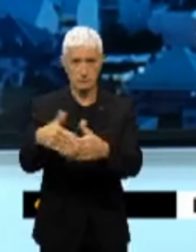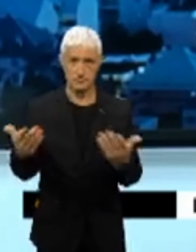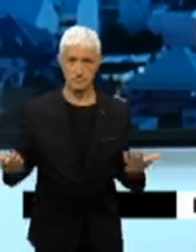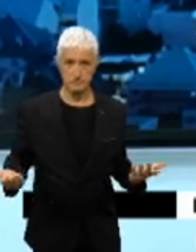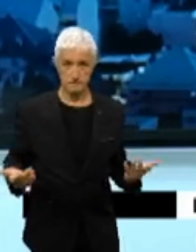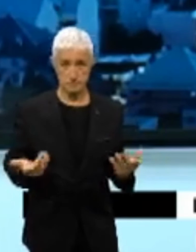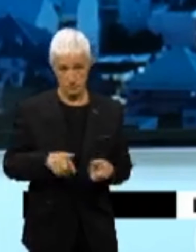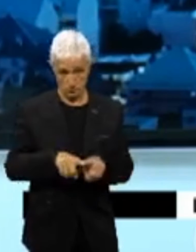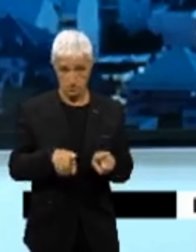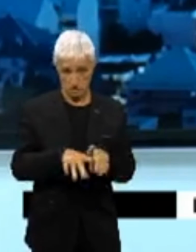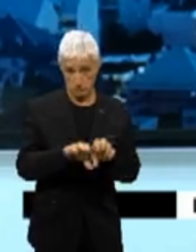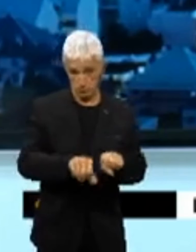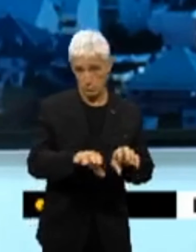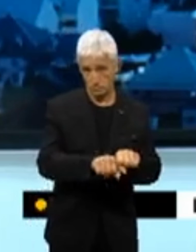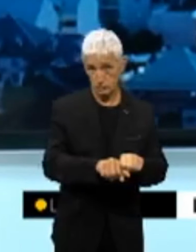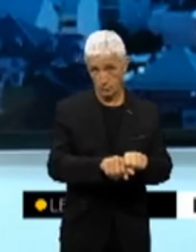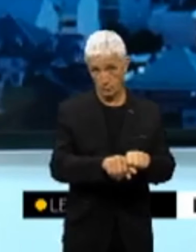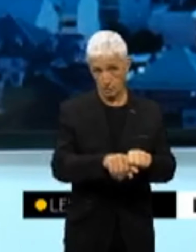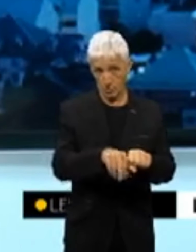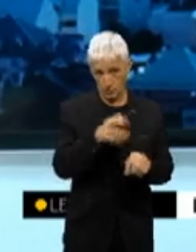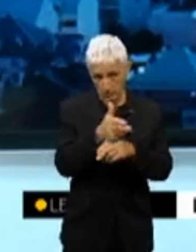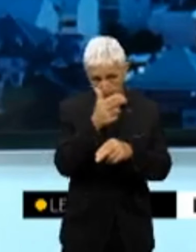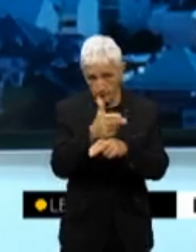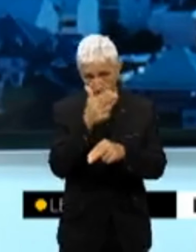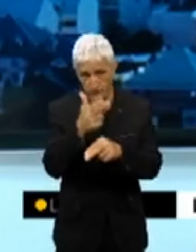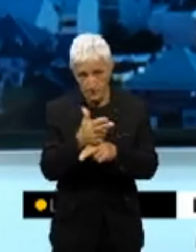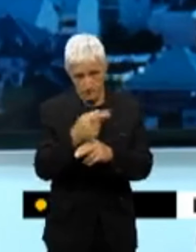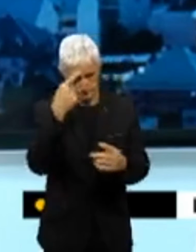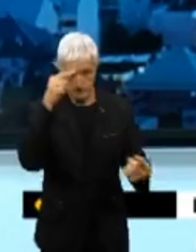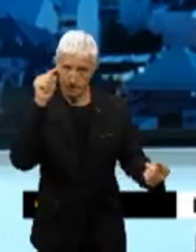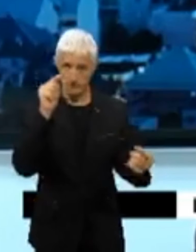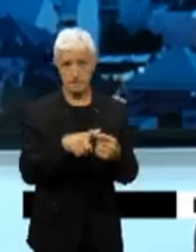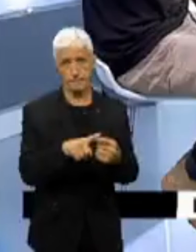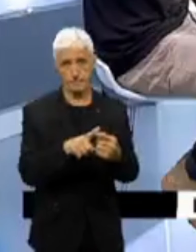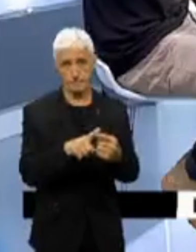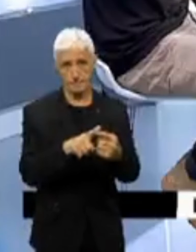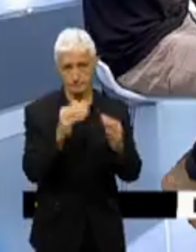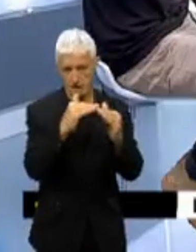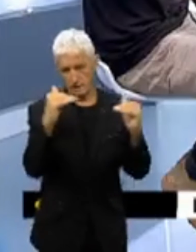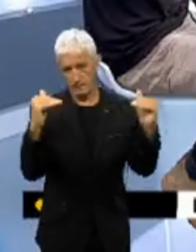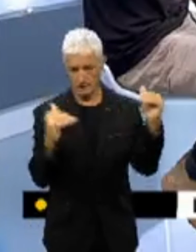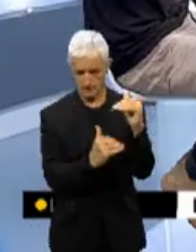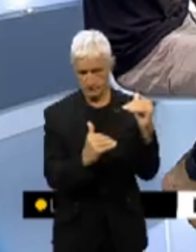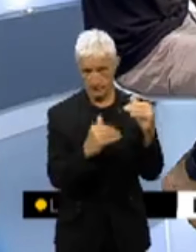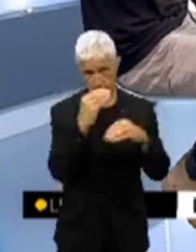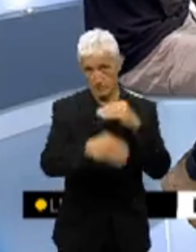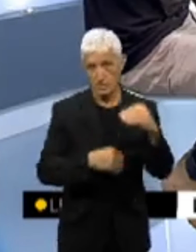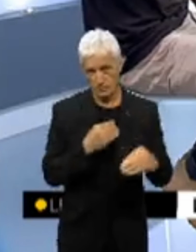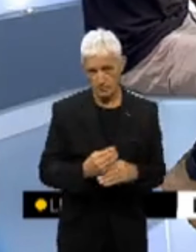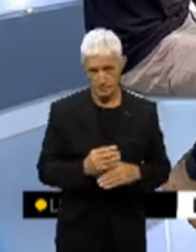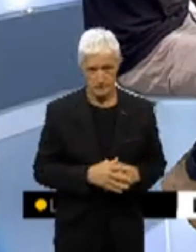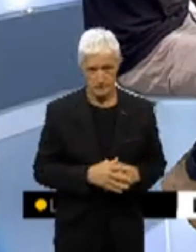et également pour la production d'un documentaire qui parlera de l'égalité des droits humains. une aventure que vous vivez, on l'a compris, au jour le jour. Exactement. On vous